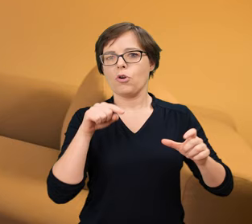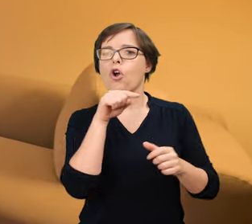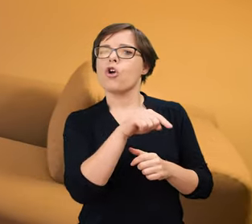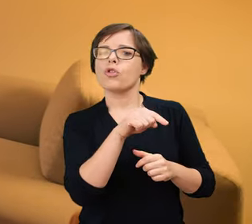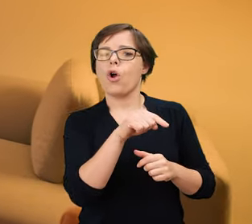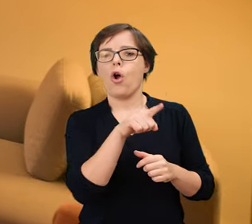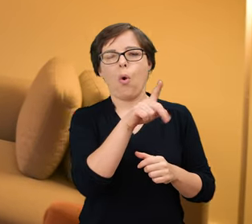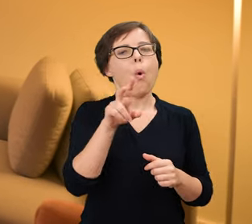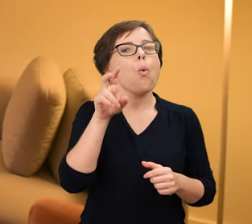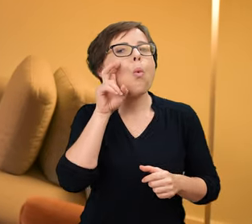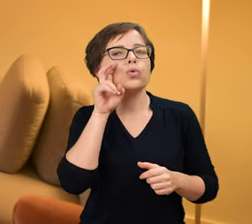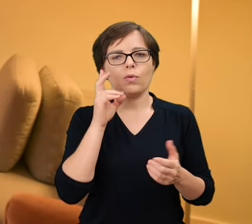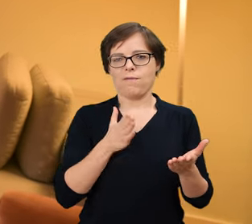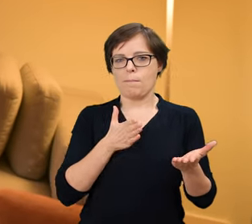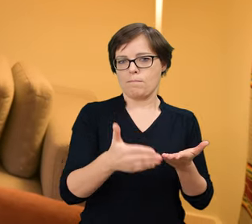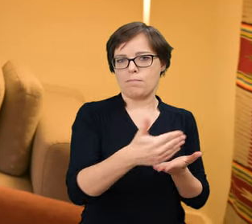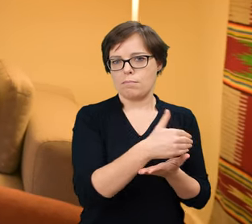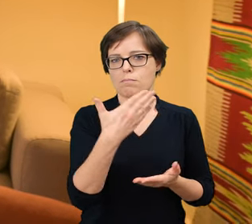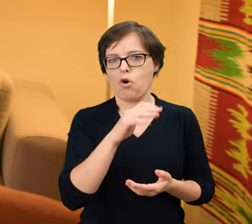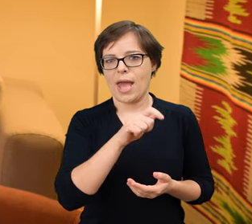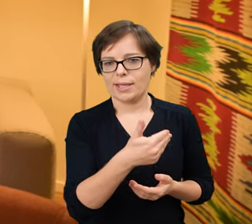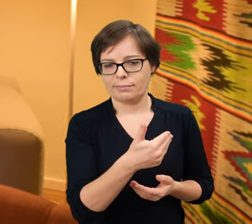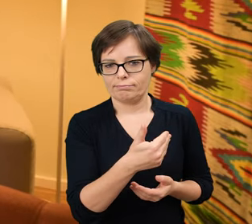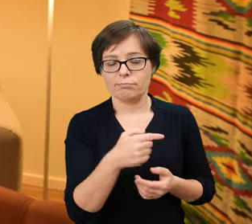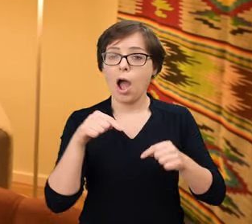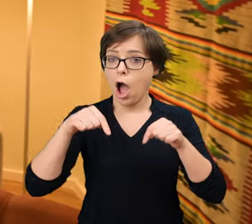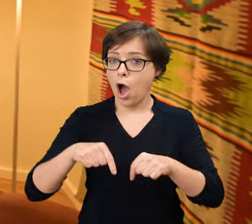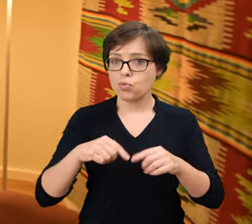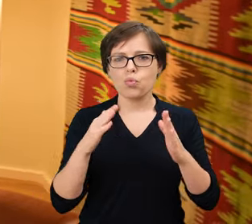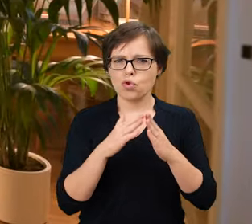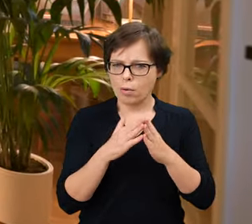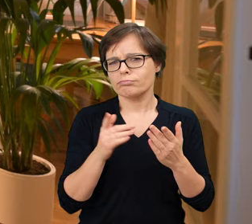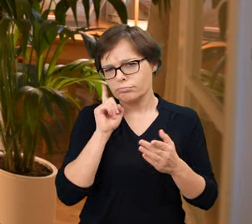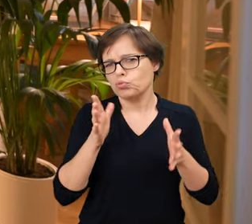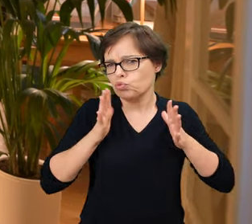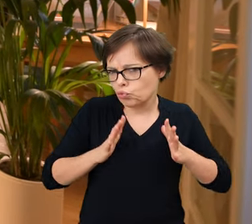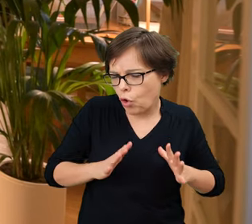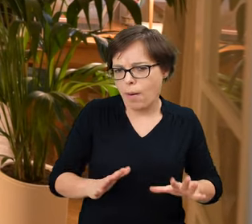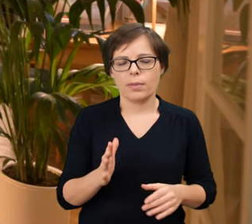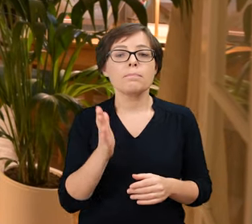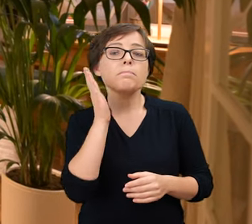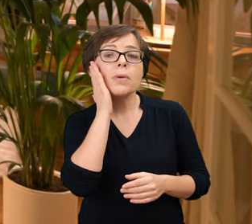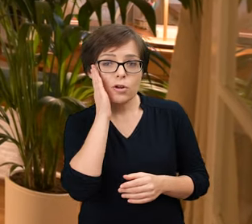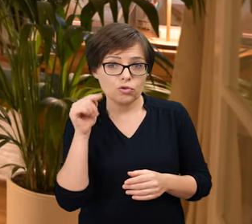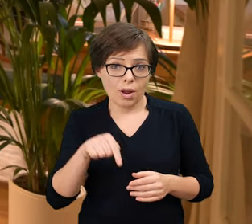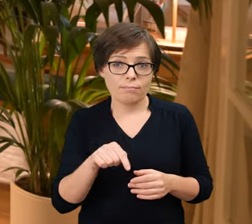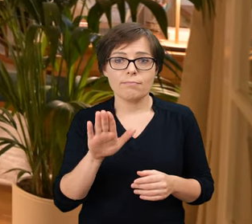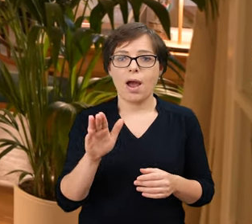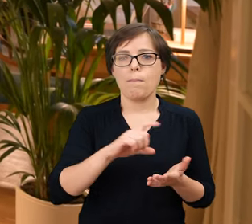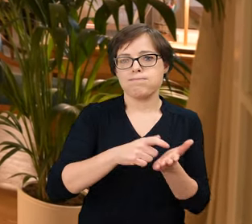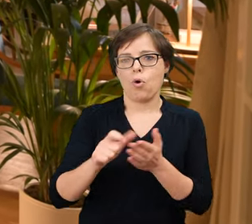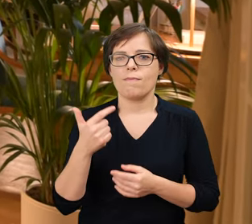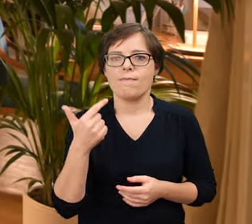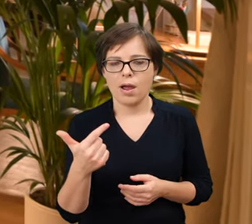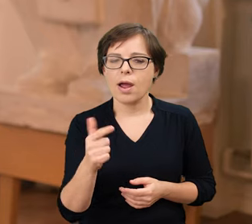nurtu luksusowego modernizmu. To jest skromny dom. Mieszkanie jest dwupokojowe, ale